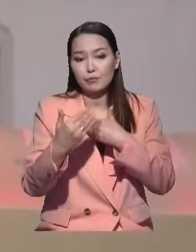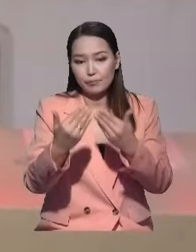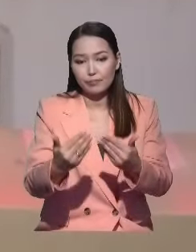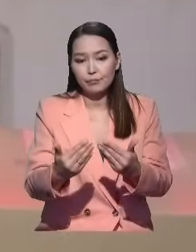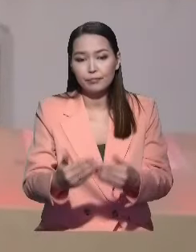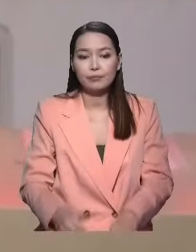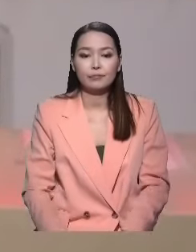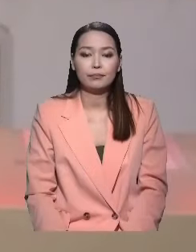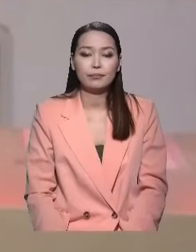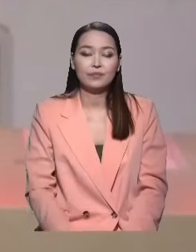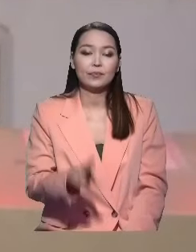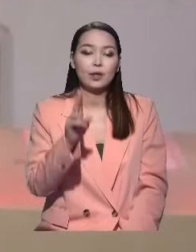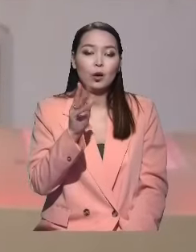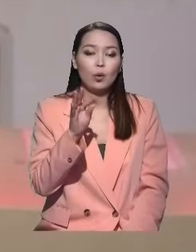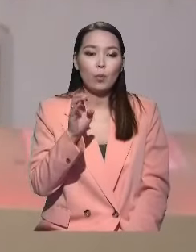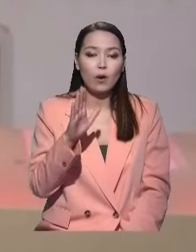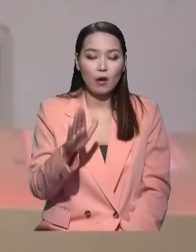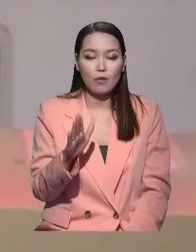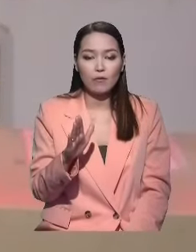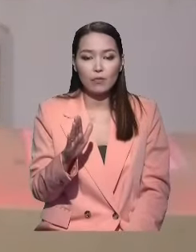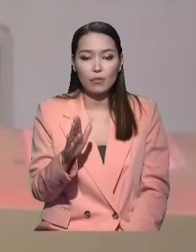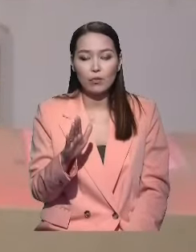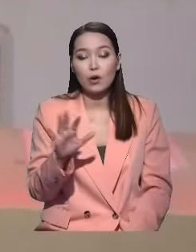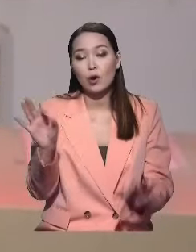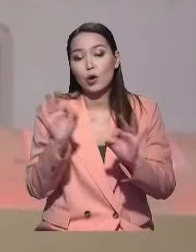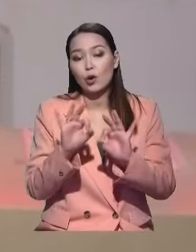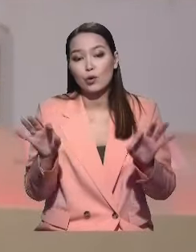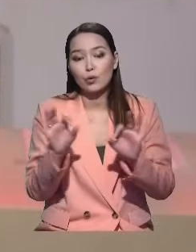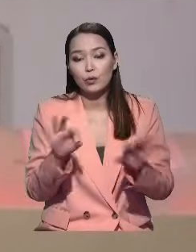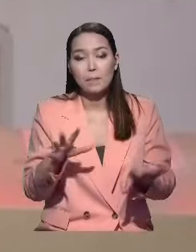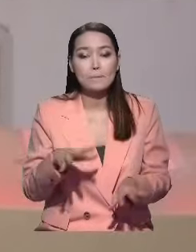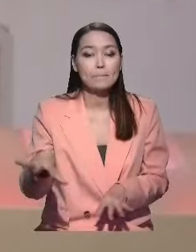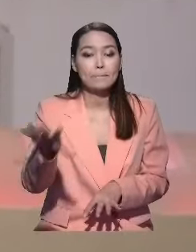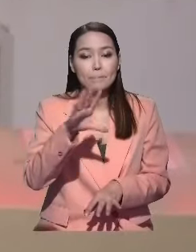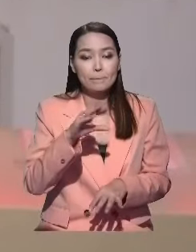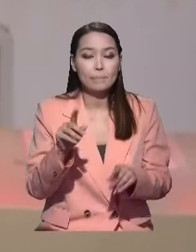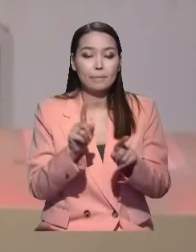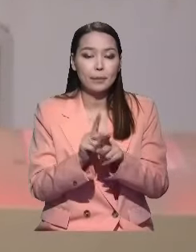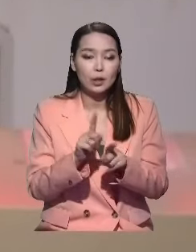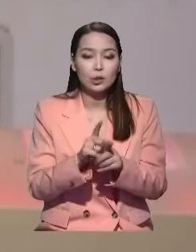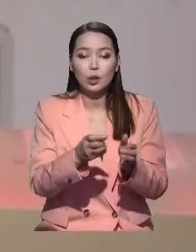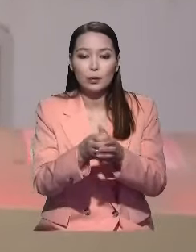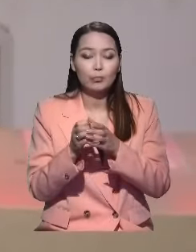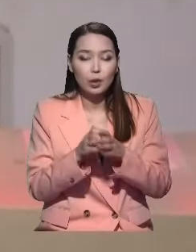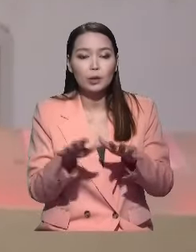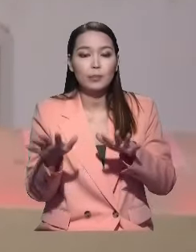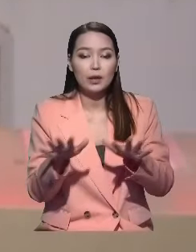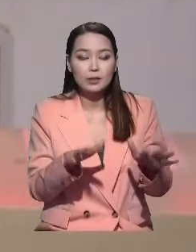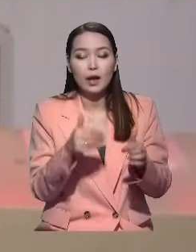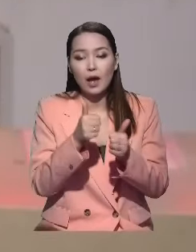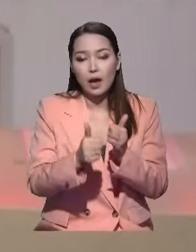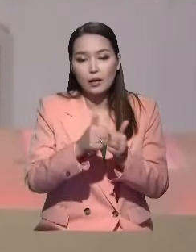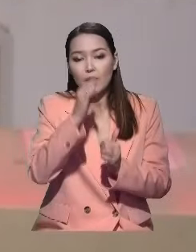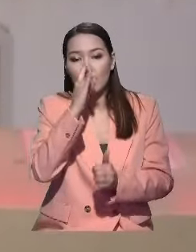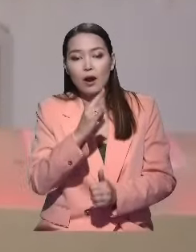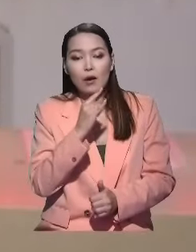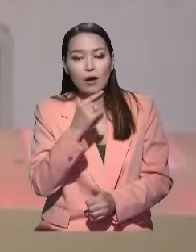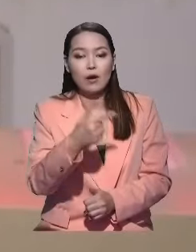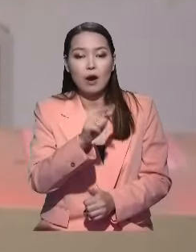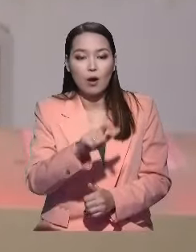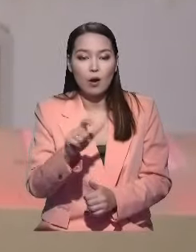Президентіміз Қасым-Жомарт Тоқаевтың үндеуі, барлық осындай ұйымдар, мекемелер, әрбір Қазақстан азаматы